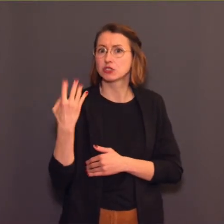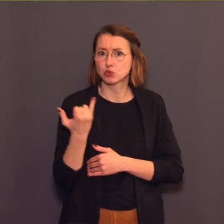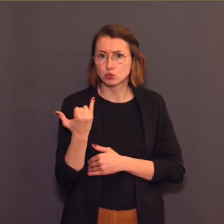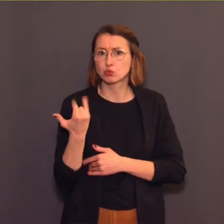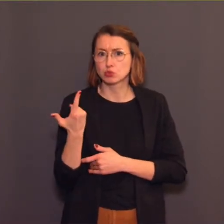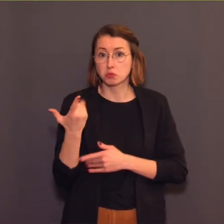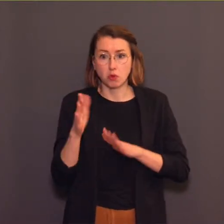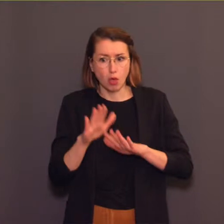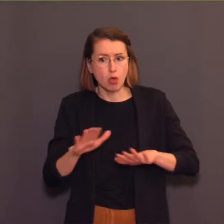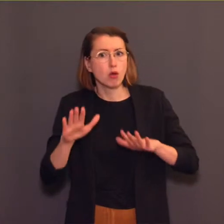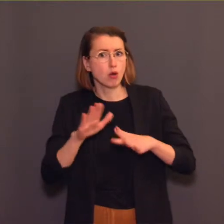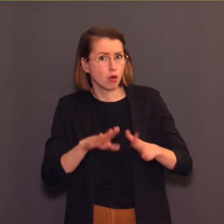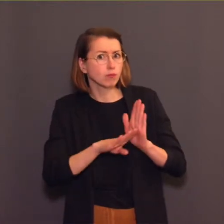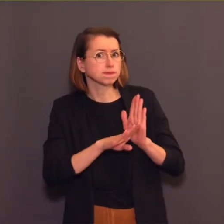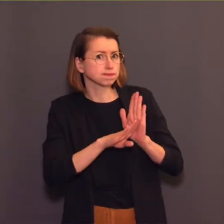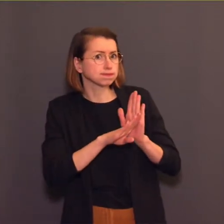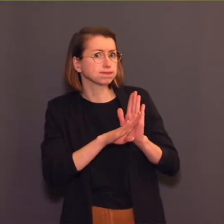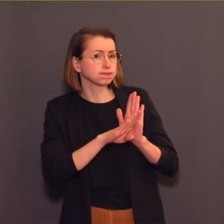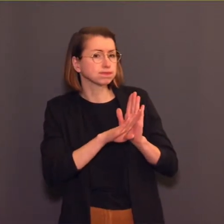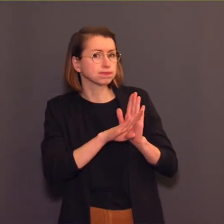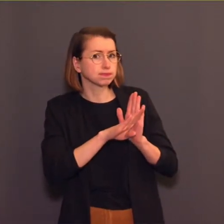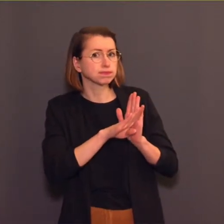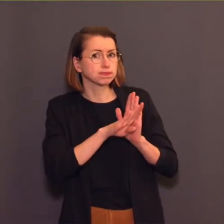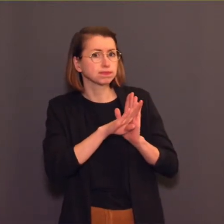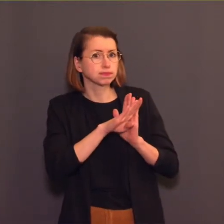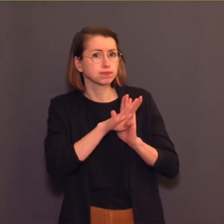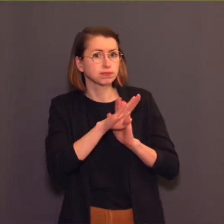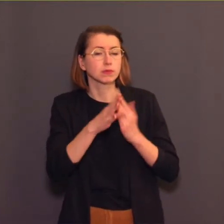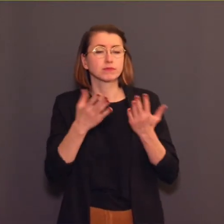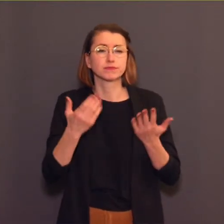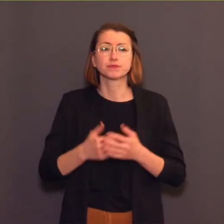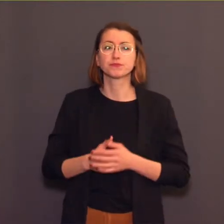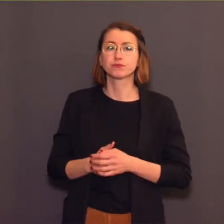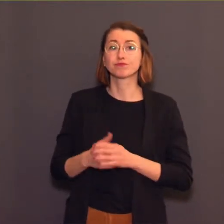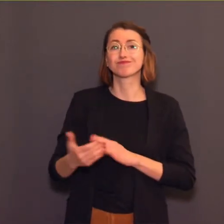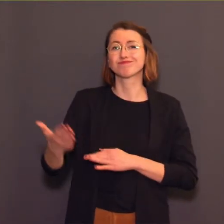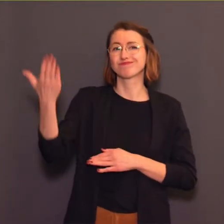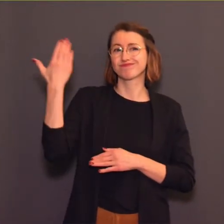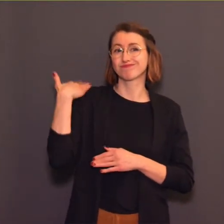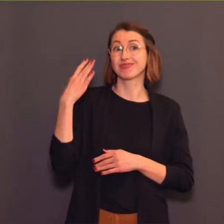42%, alors qu'elle est, comme on vient de le dire actuellement, de 32%.